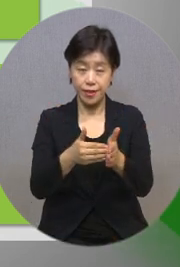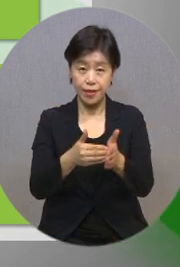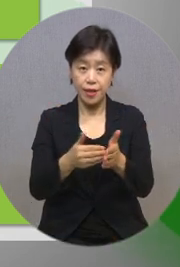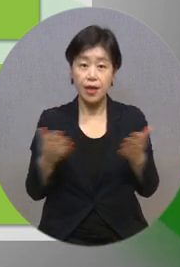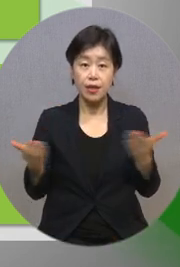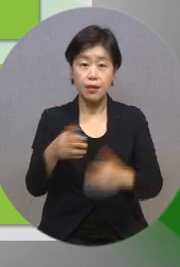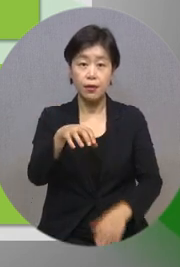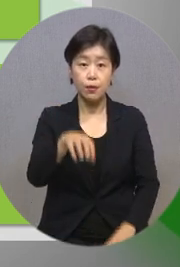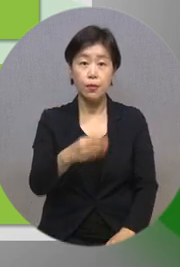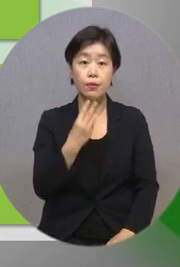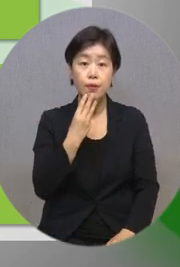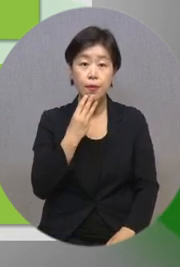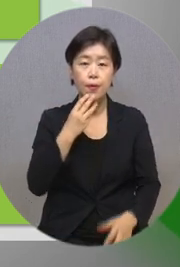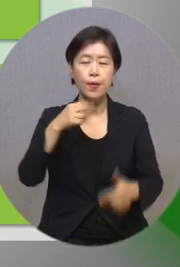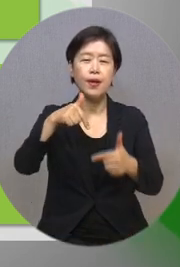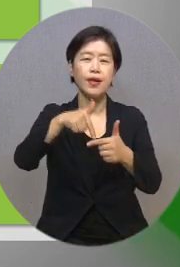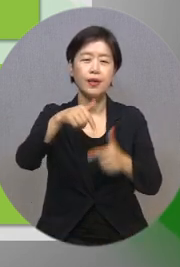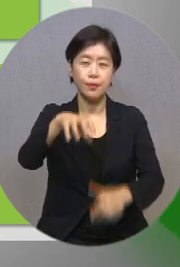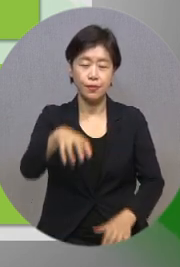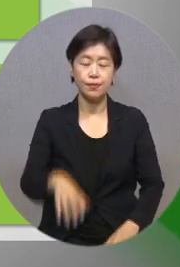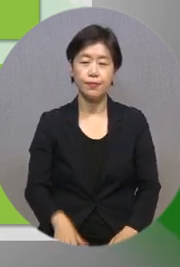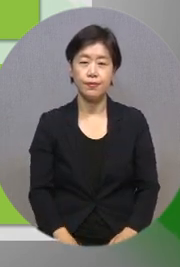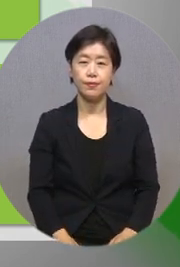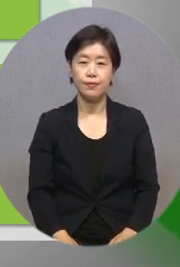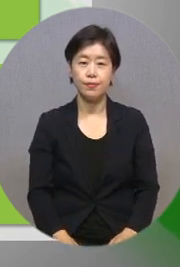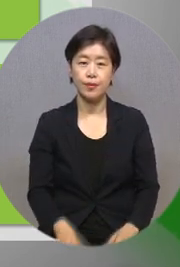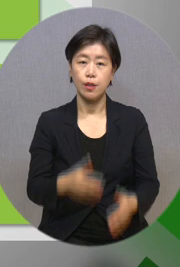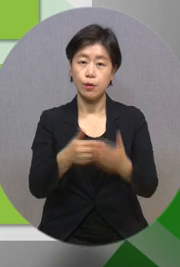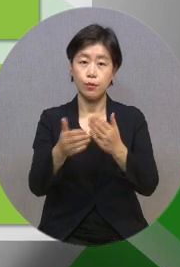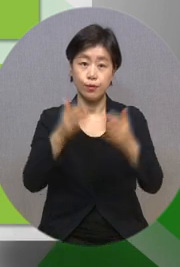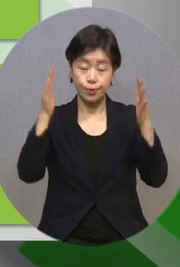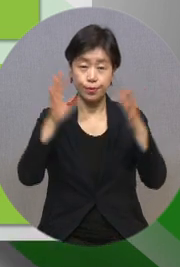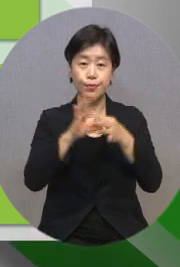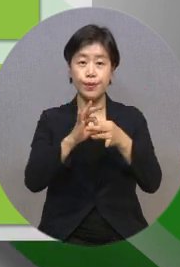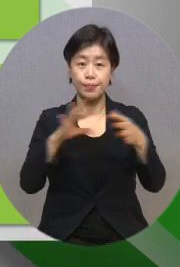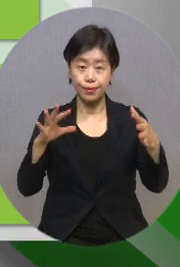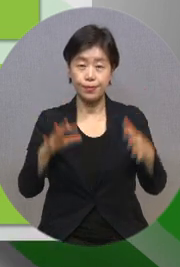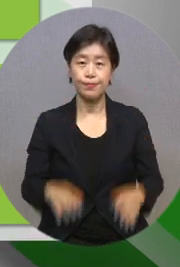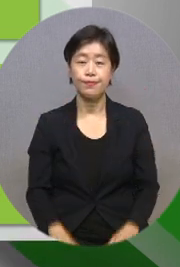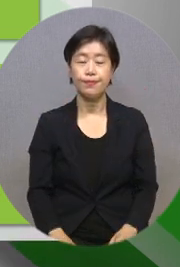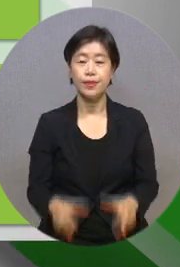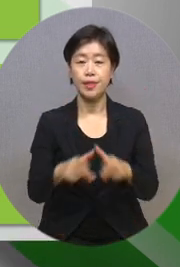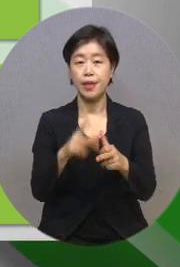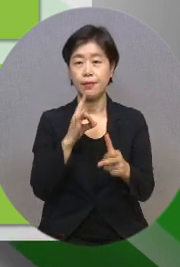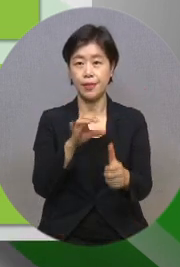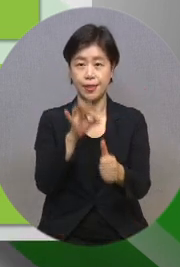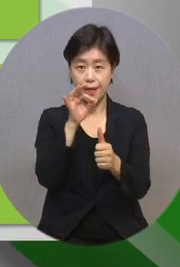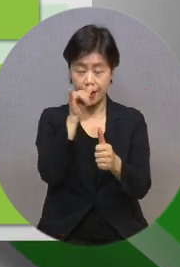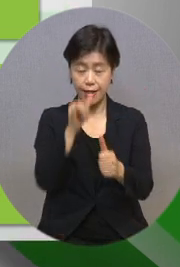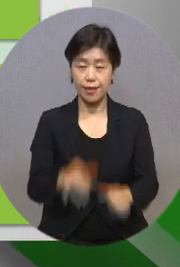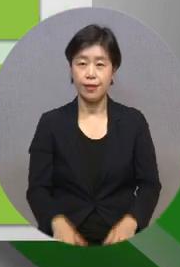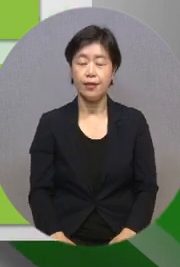근무지는 서울시 강남구입니다. 경력과 학력은 무관하며 장애인만 채용합니다.